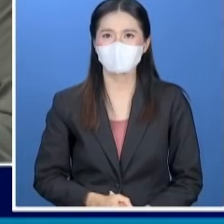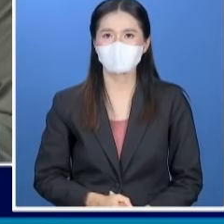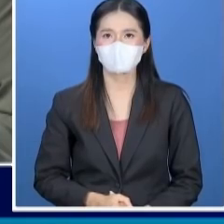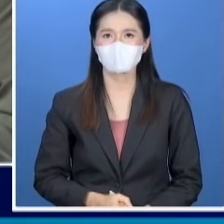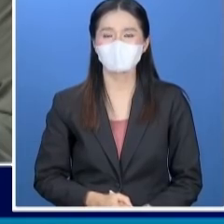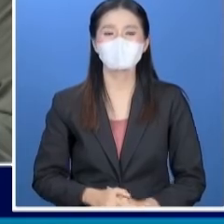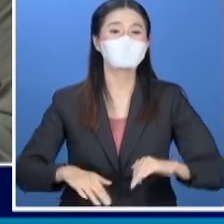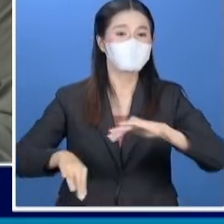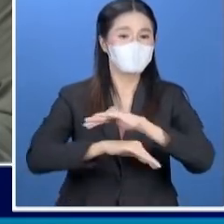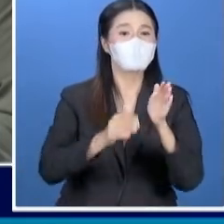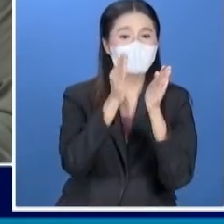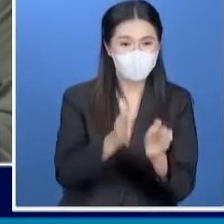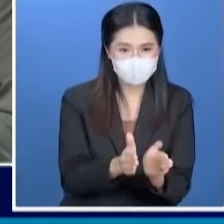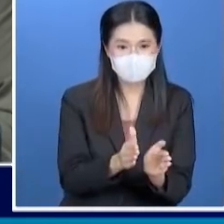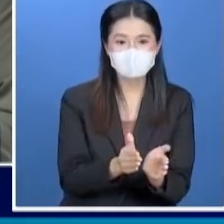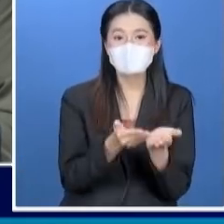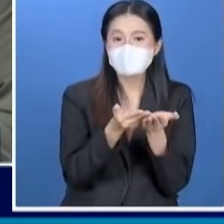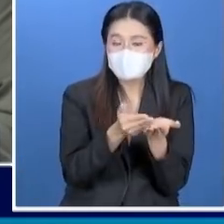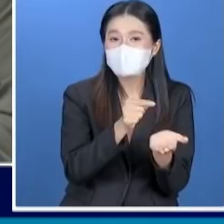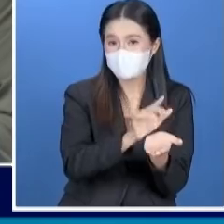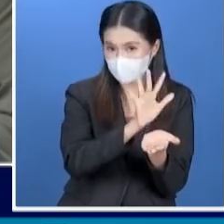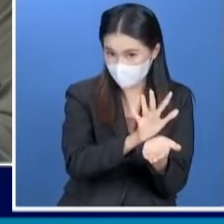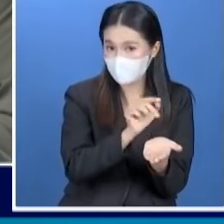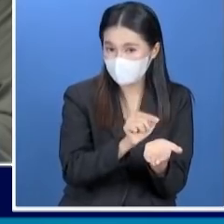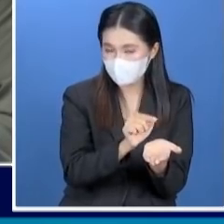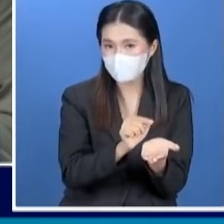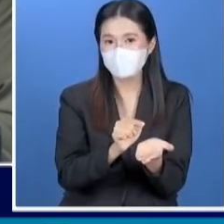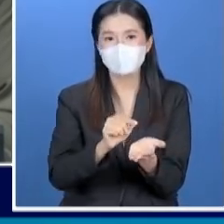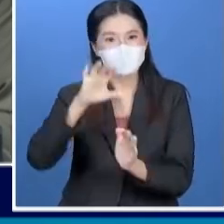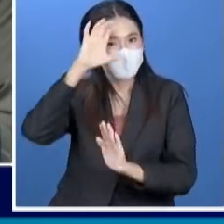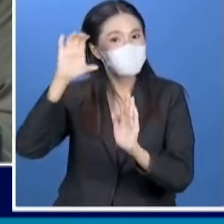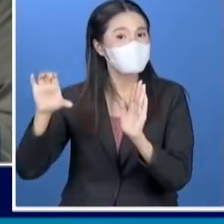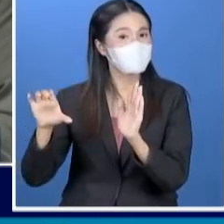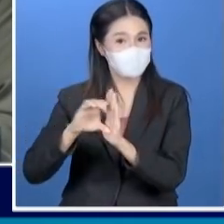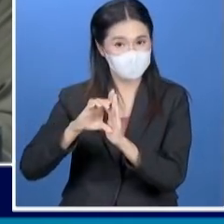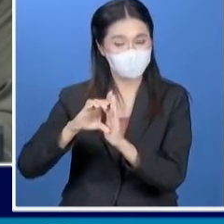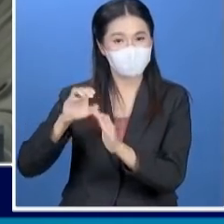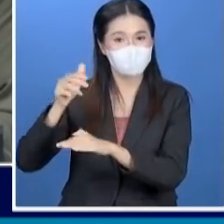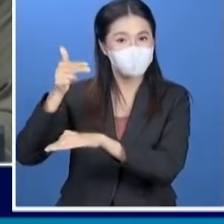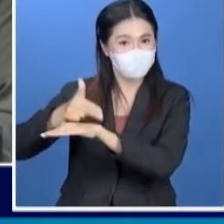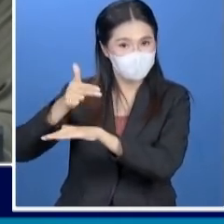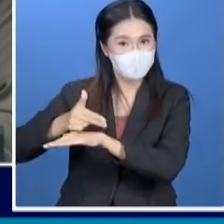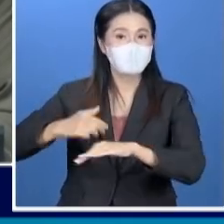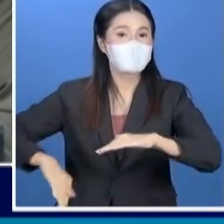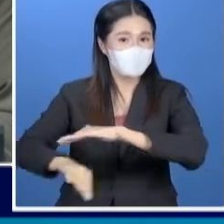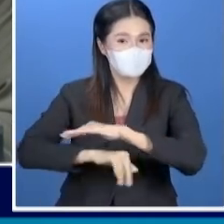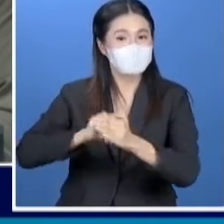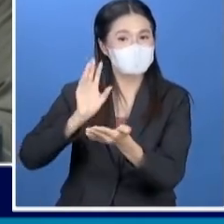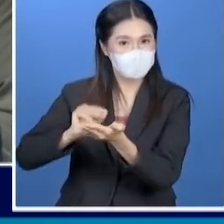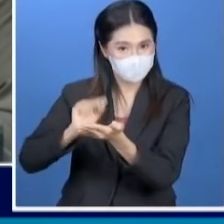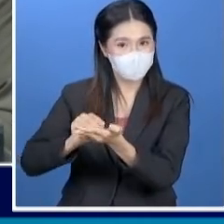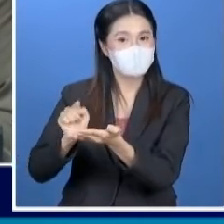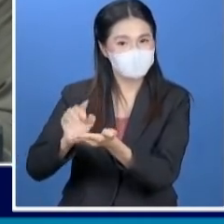ก็จากพยานบุคคลบนเรือนะครับแล้วก็ภาพหลักฐานที่เราเก็บได้จากก